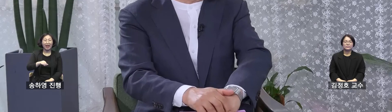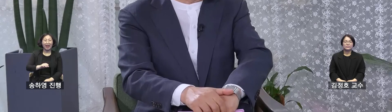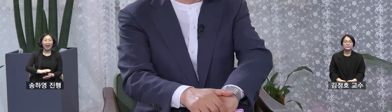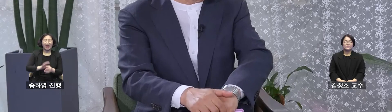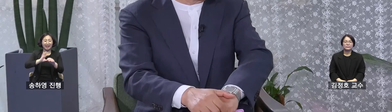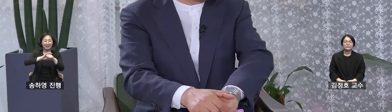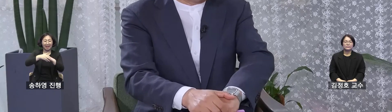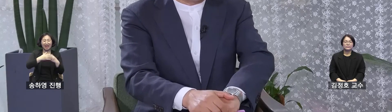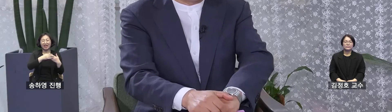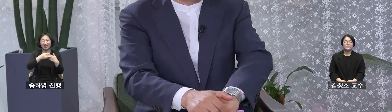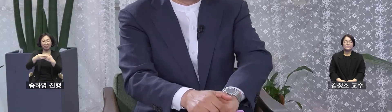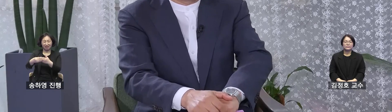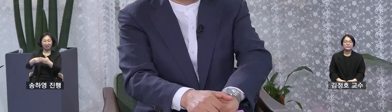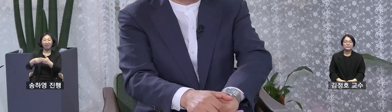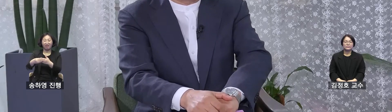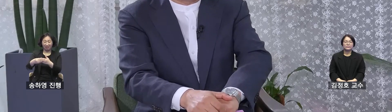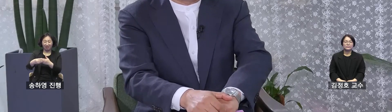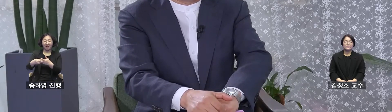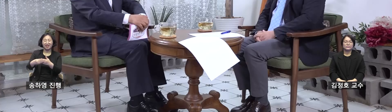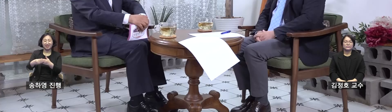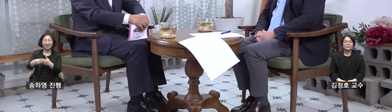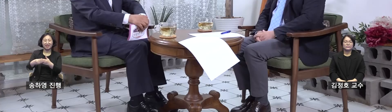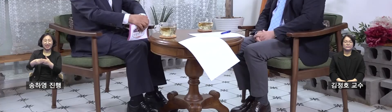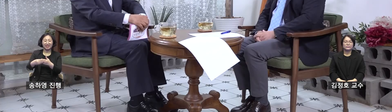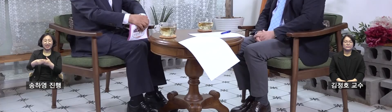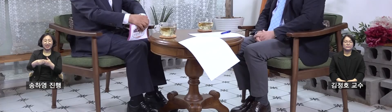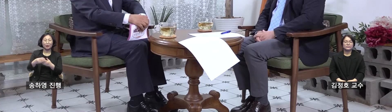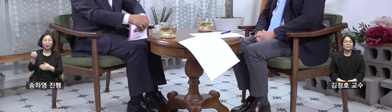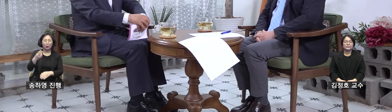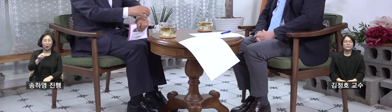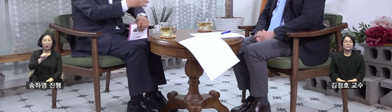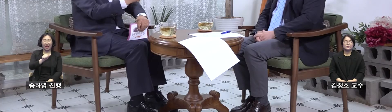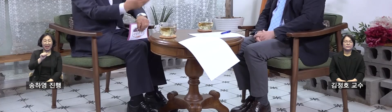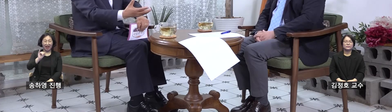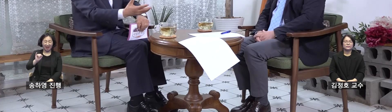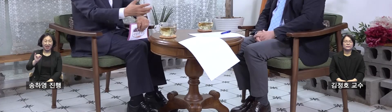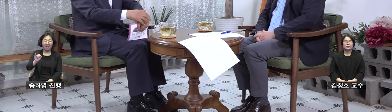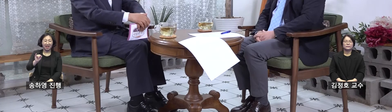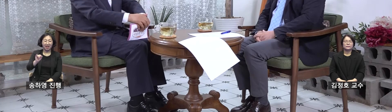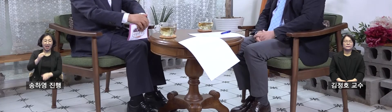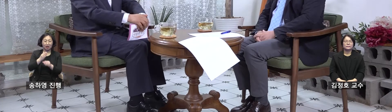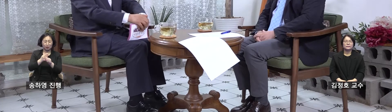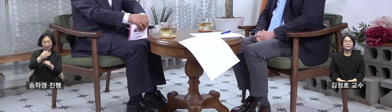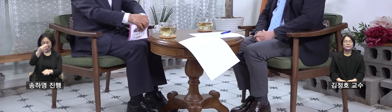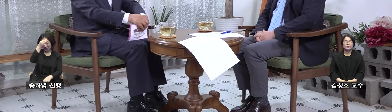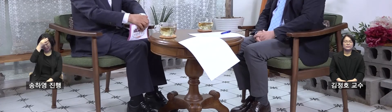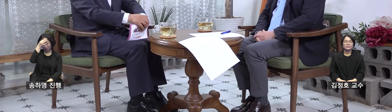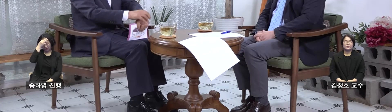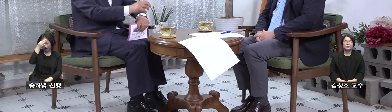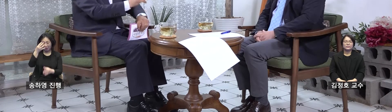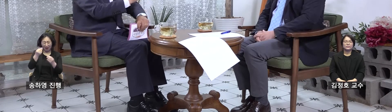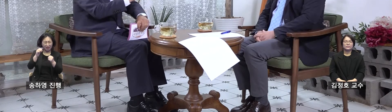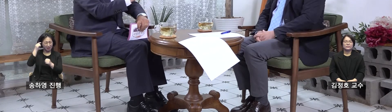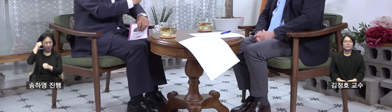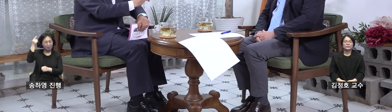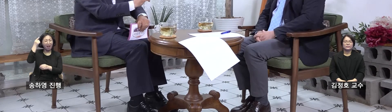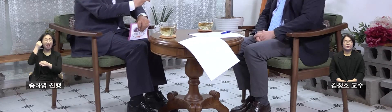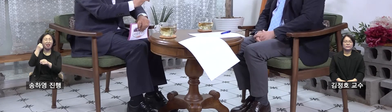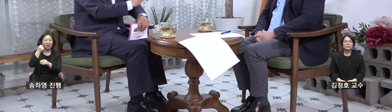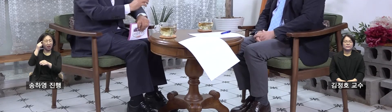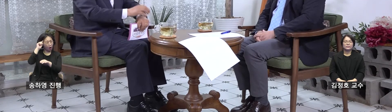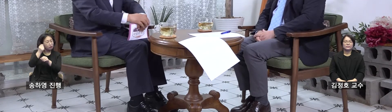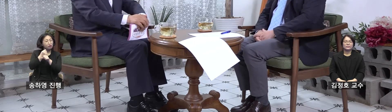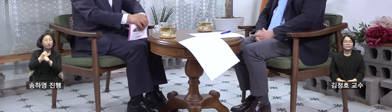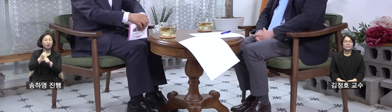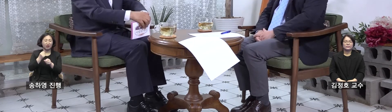세계를 리드하셨다고도 과언이 아닌 인공지능의 핵심 기술들을 많이 개발하셨고, 또 이제